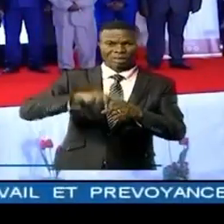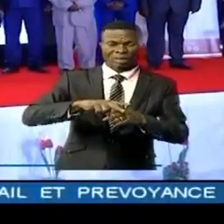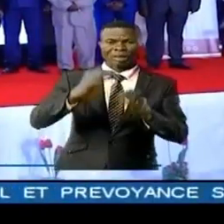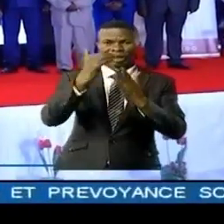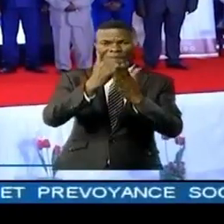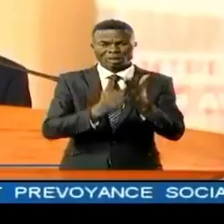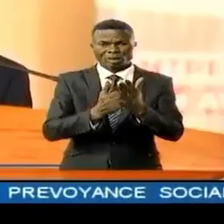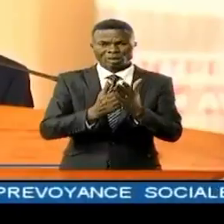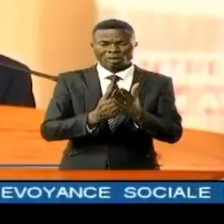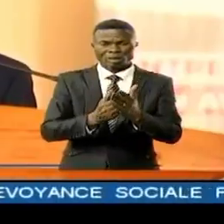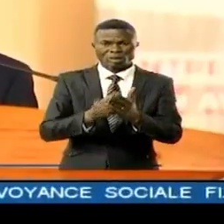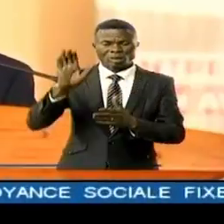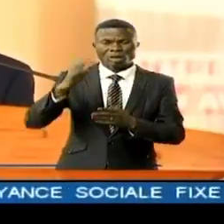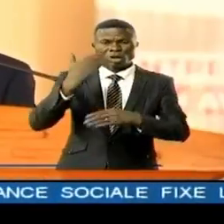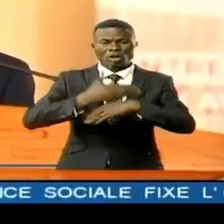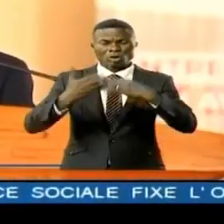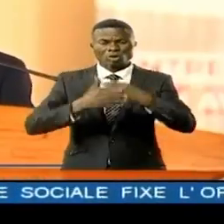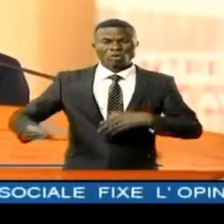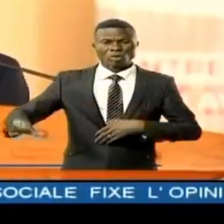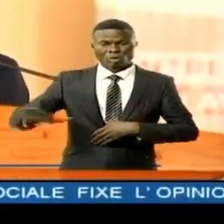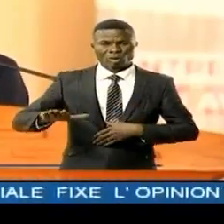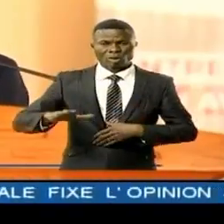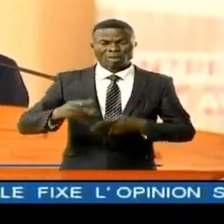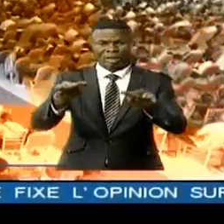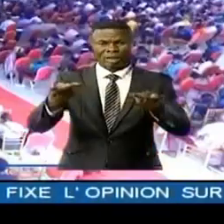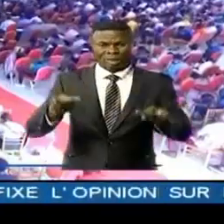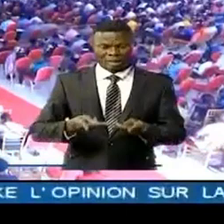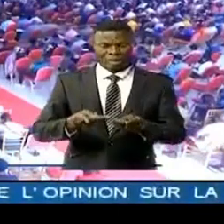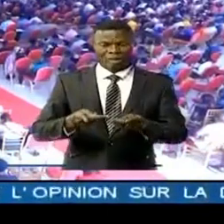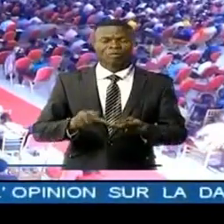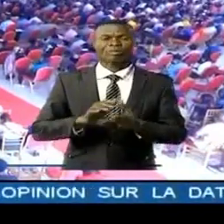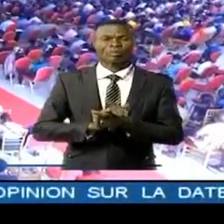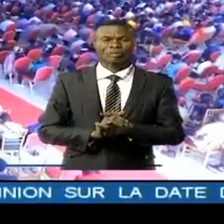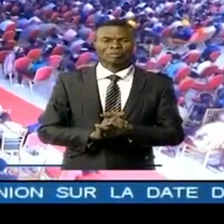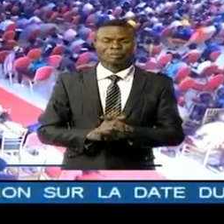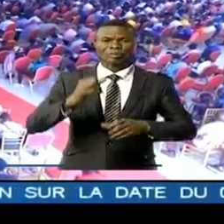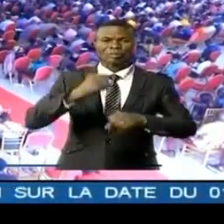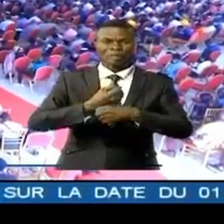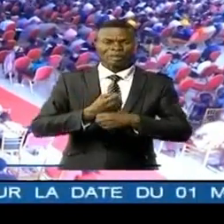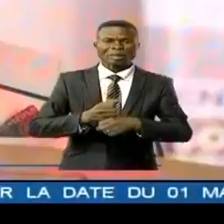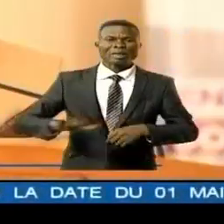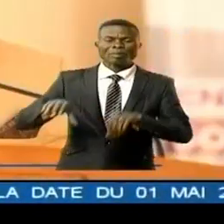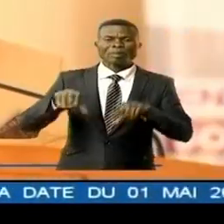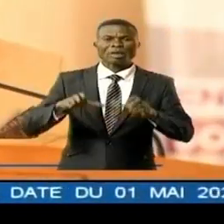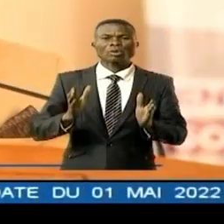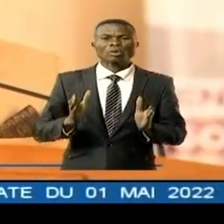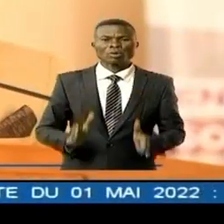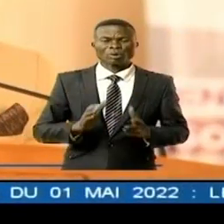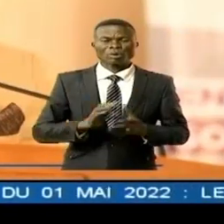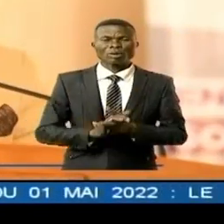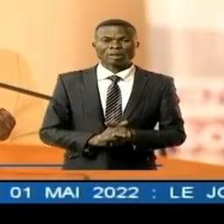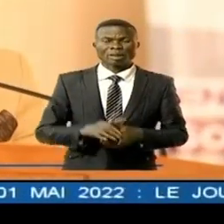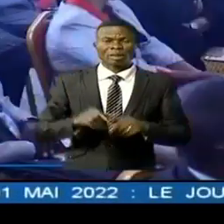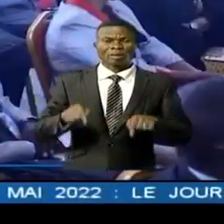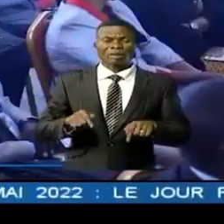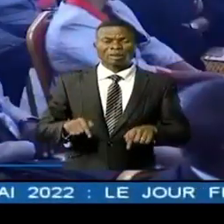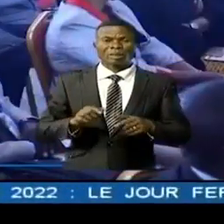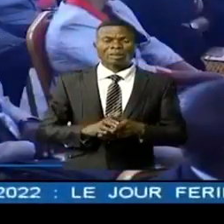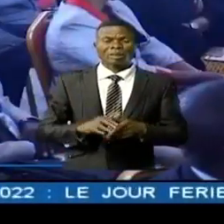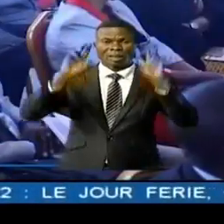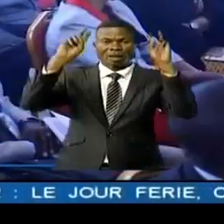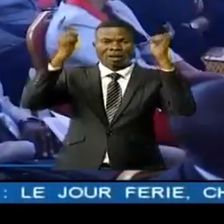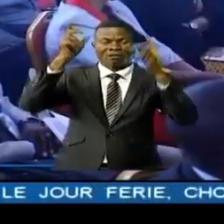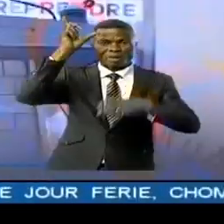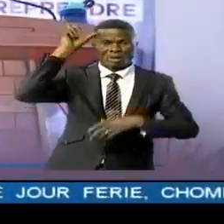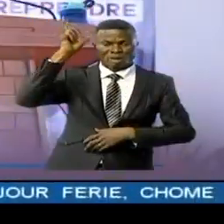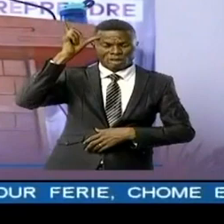construction de la nation est un cadre pour construire le soin et refonder la nation congolaise au moment où la ville de lubumbashi à quel la